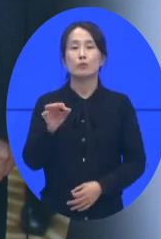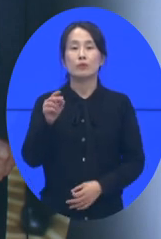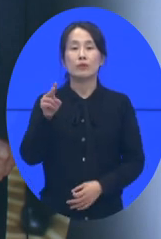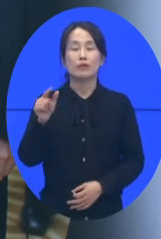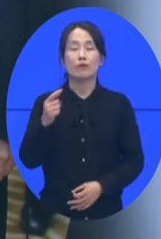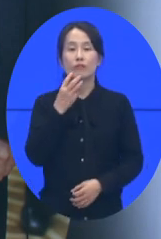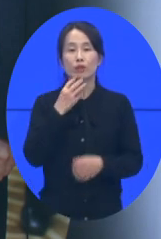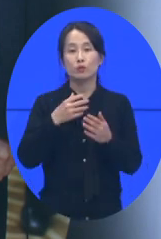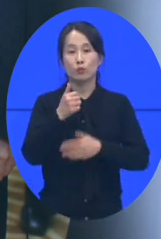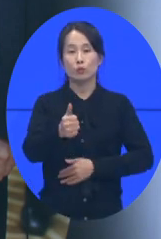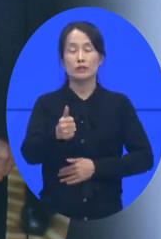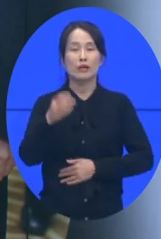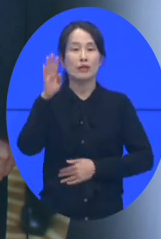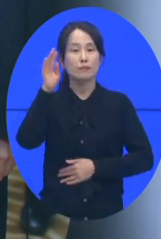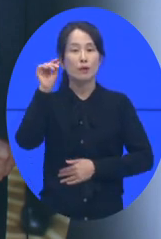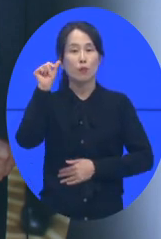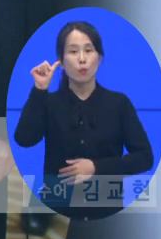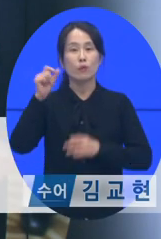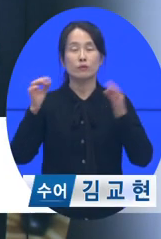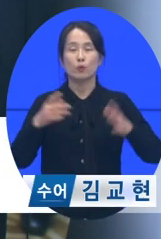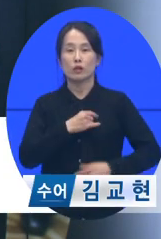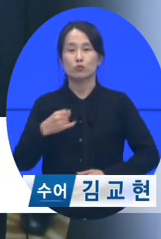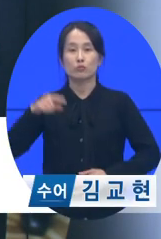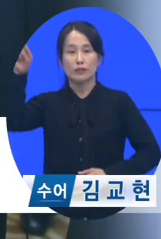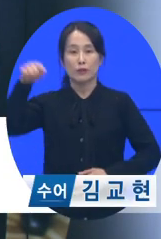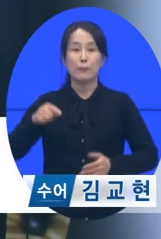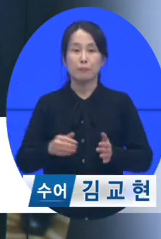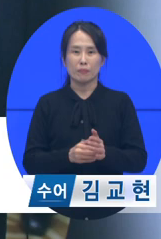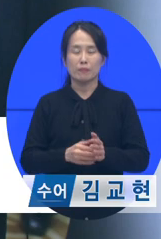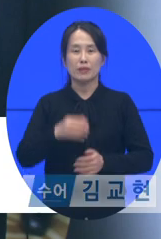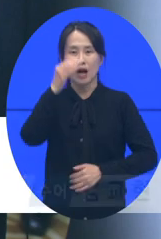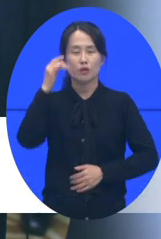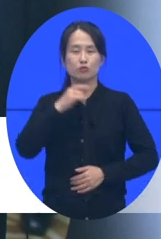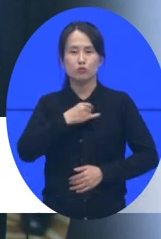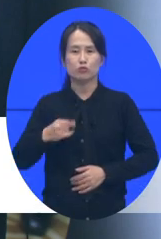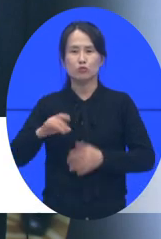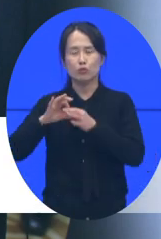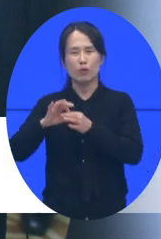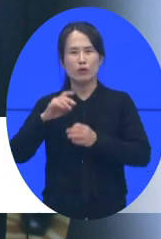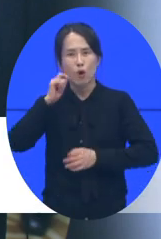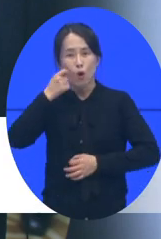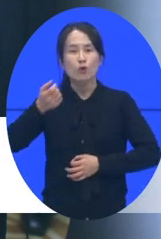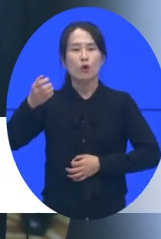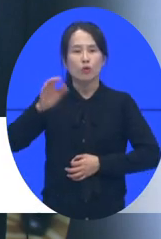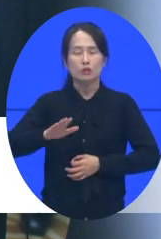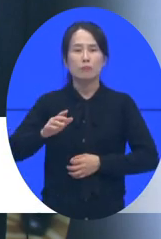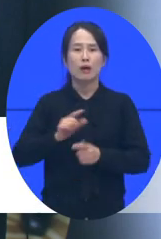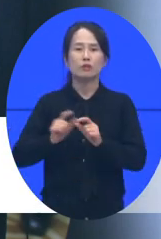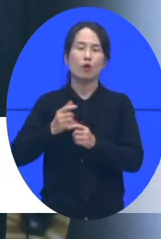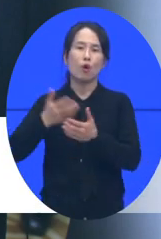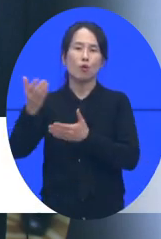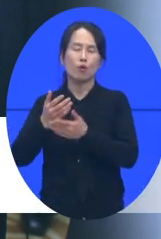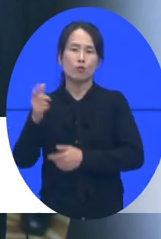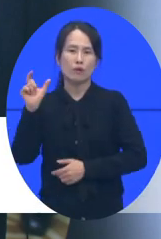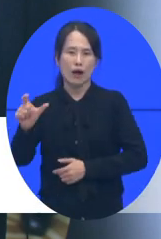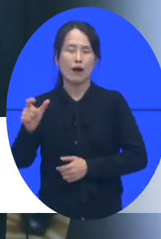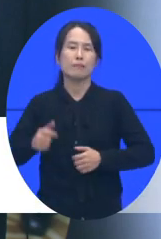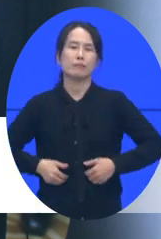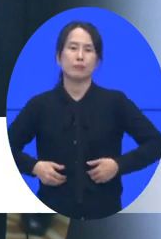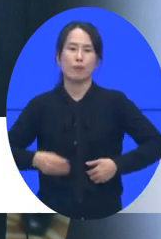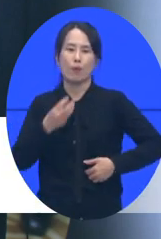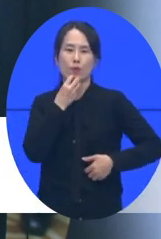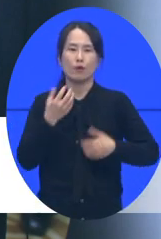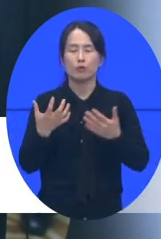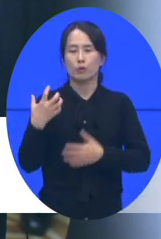김동윤 수사가 4박 5일간의 중국 일정을 마쳤습니다. 한중 관계가 어려울수록 지방 정부 간 교류가 강화되어야 한다며